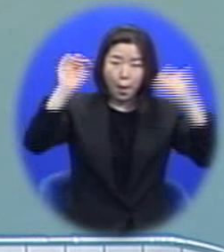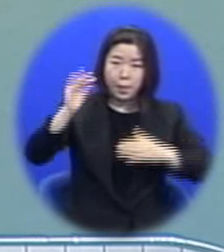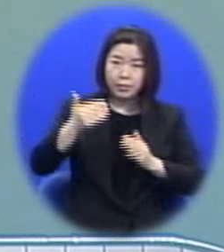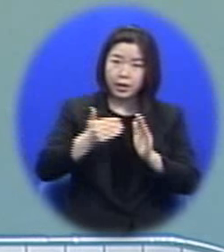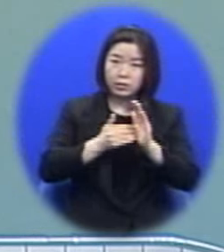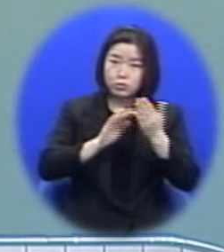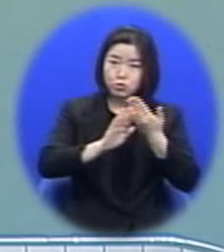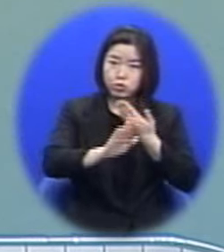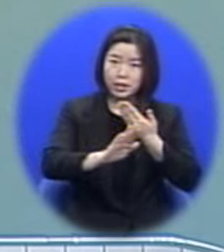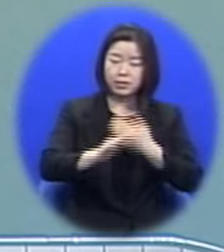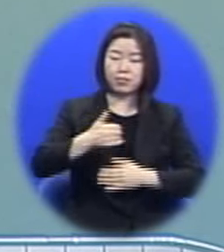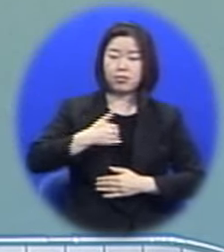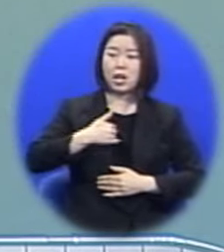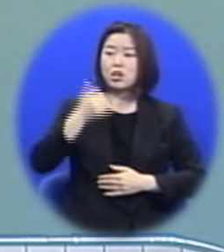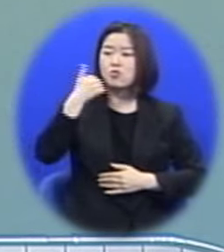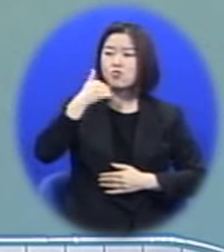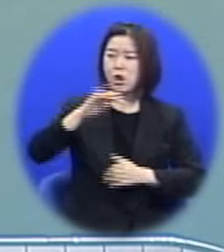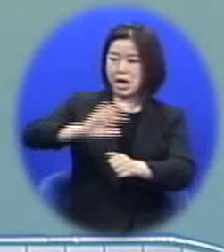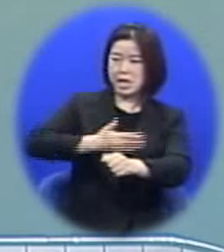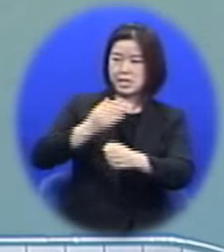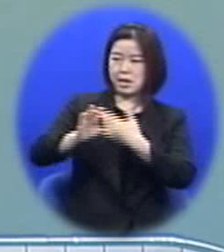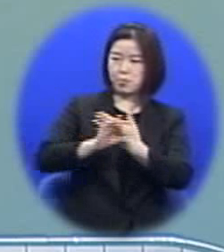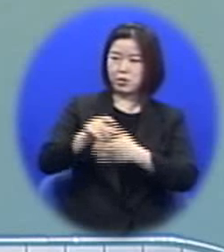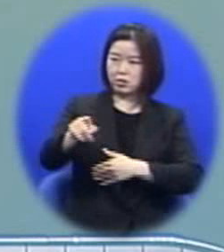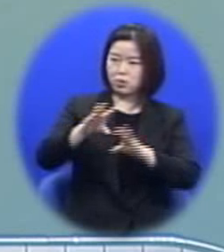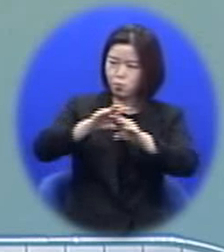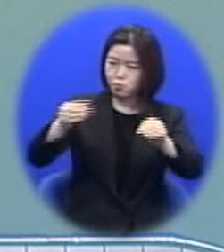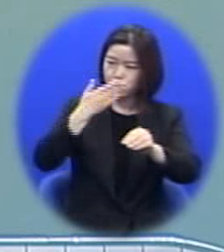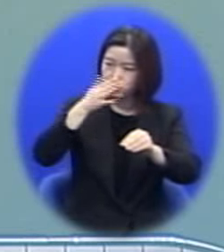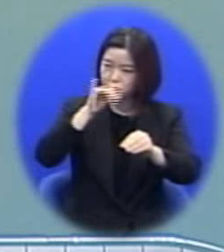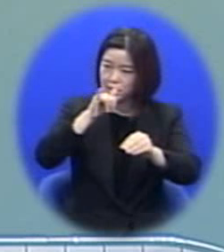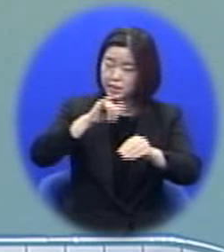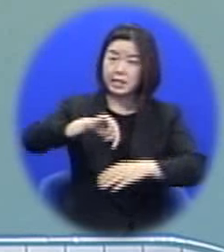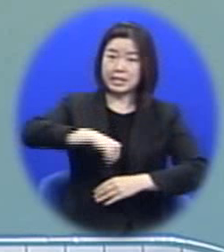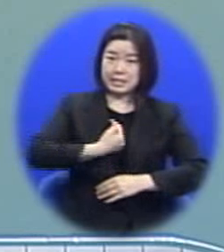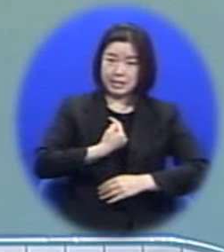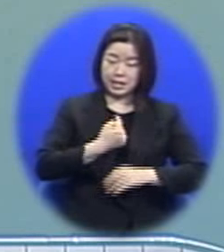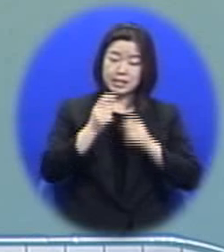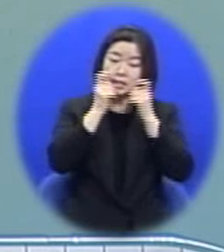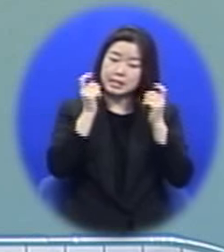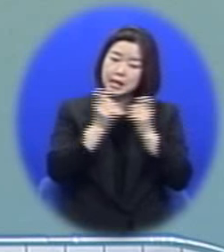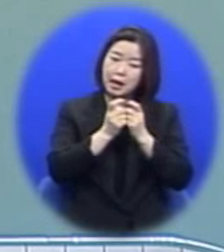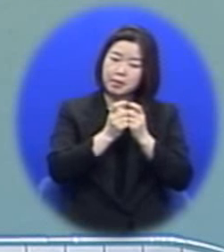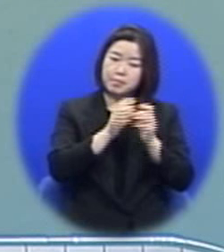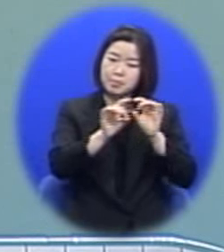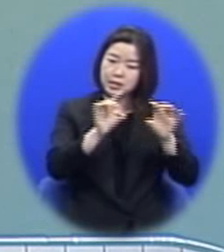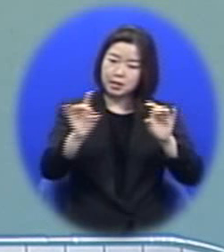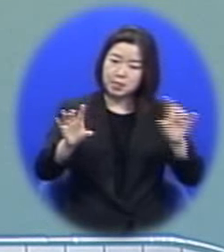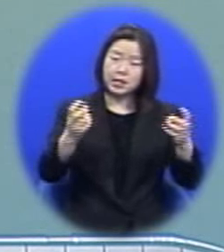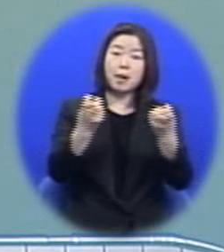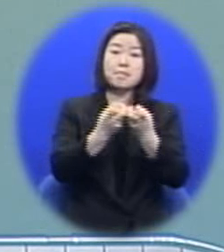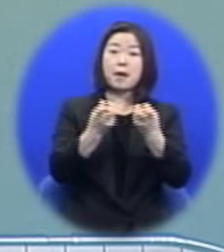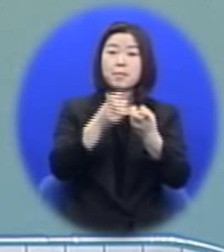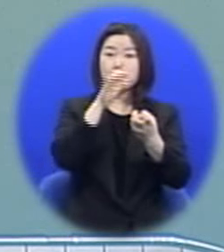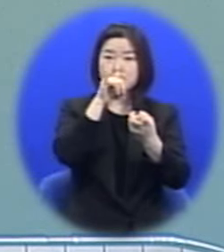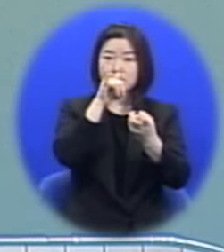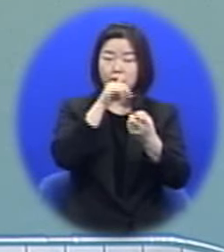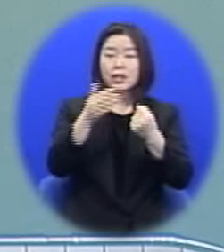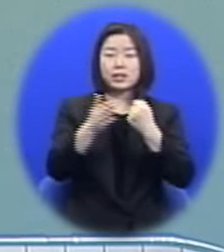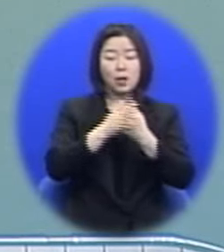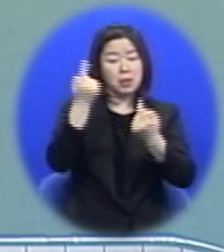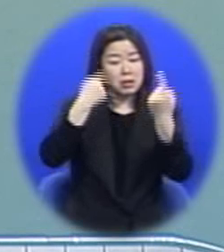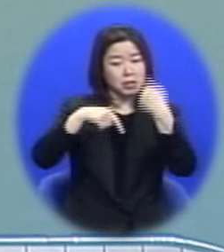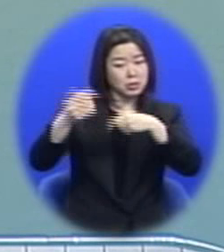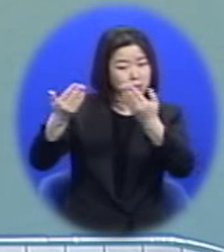누가 나에게 뭘 잘못했을 때 그것을 풀어낼 수 있는 자기 나름대로 여러 가지 방법이 있습니다. 그래서 상처를 받기는